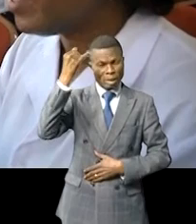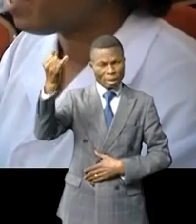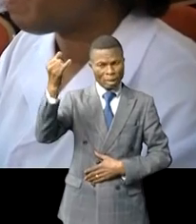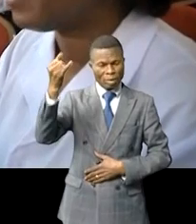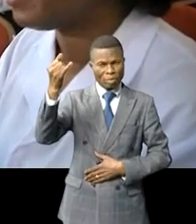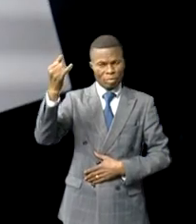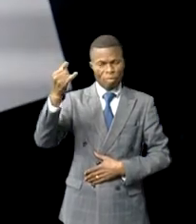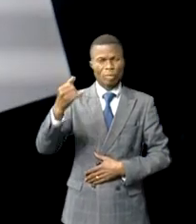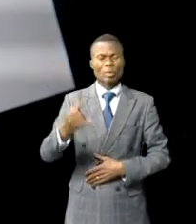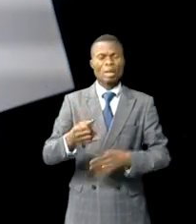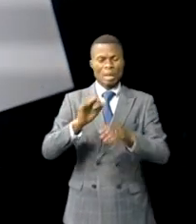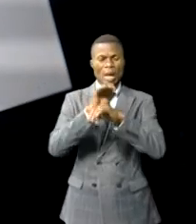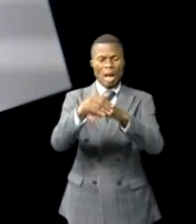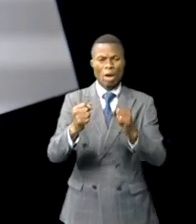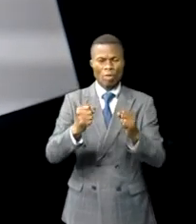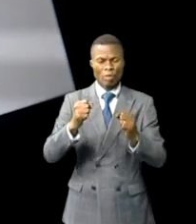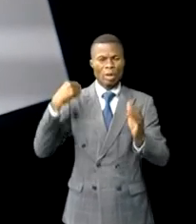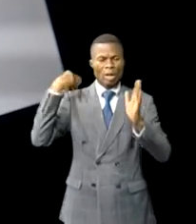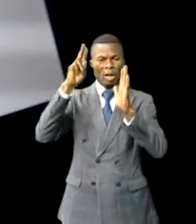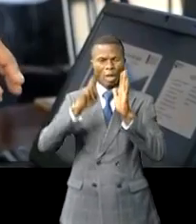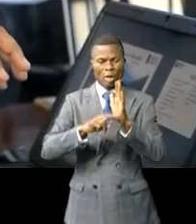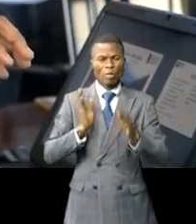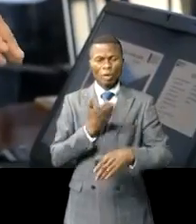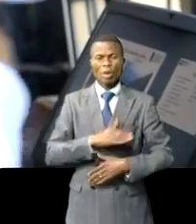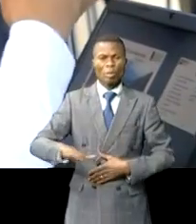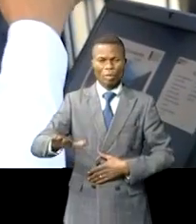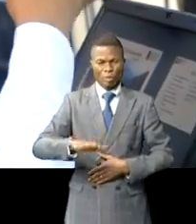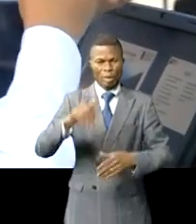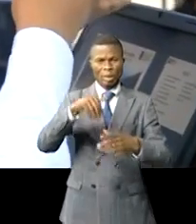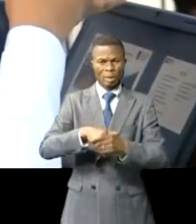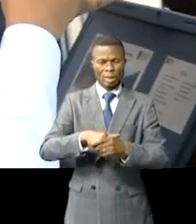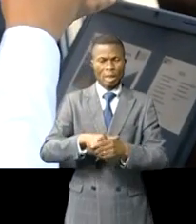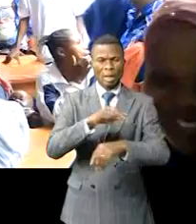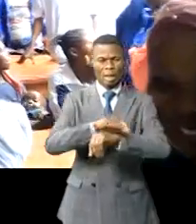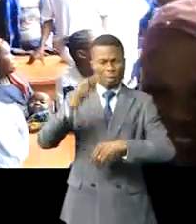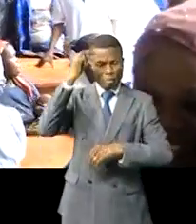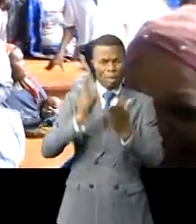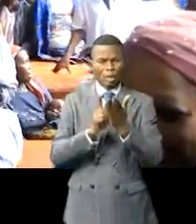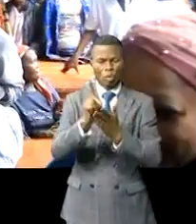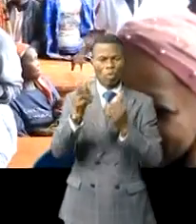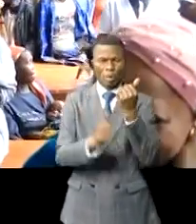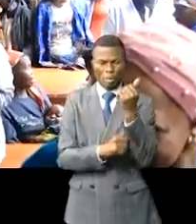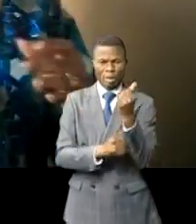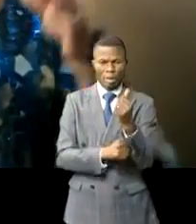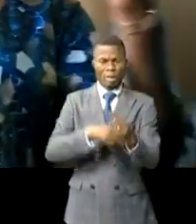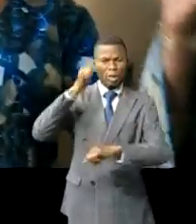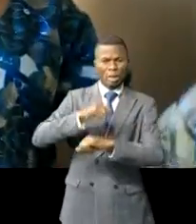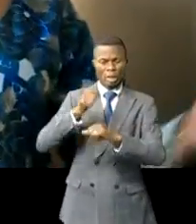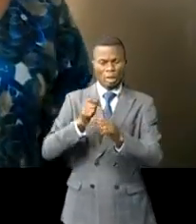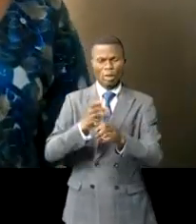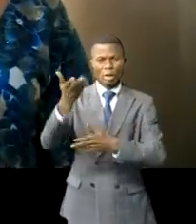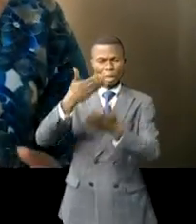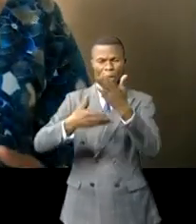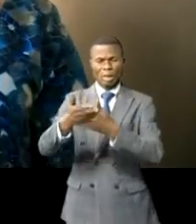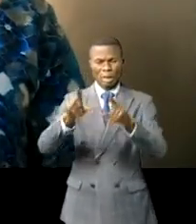qui a trouvé un engagement ferme du gouvernement de la République à travers le ministère des Droits Humains dans le cadre de la justice transitionnelle